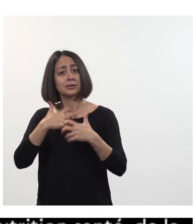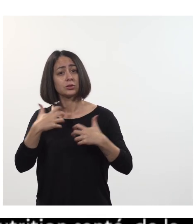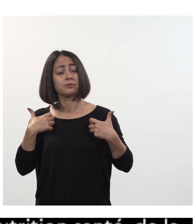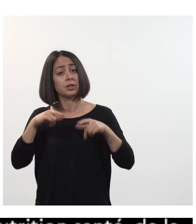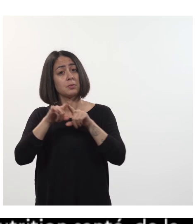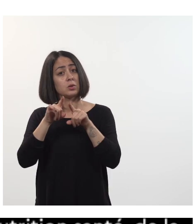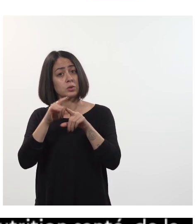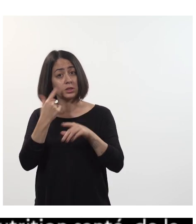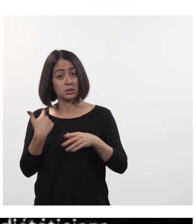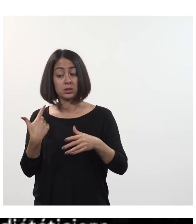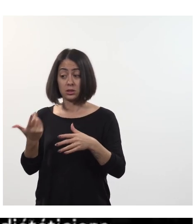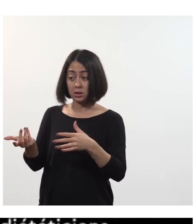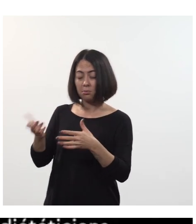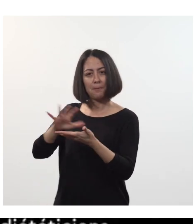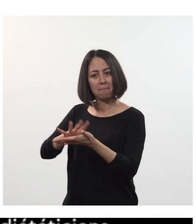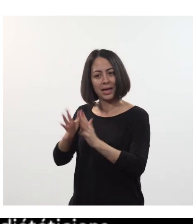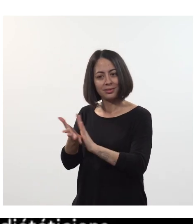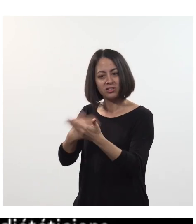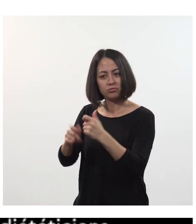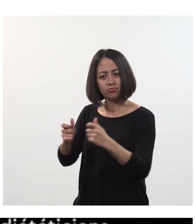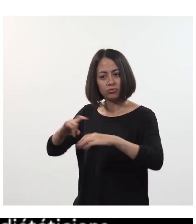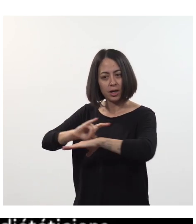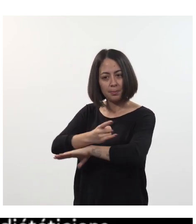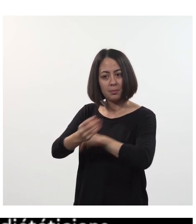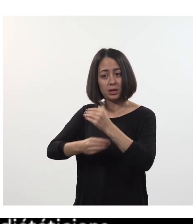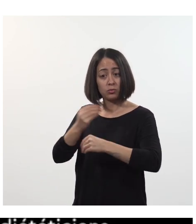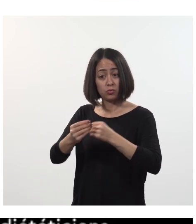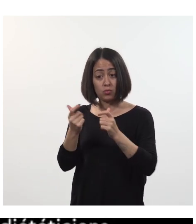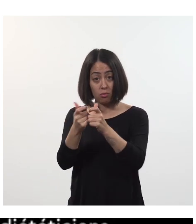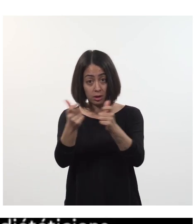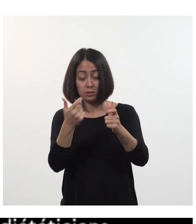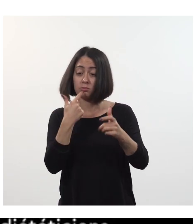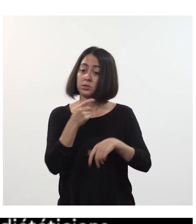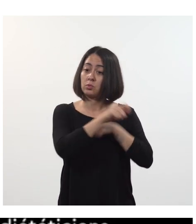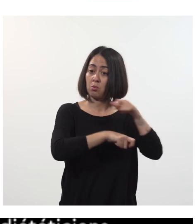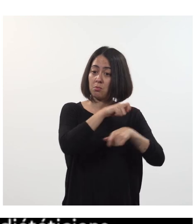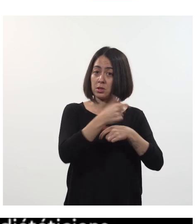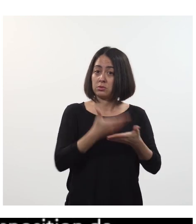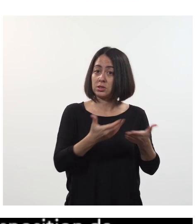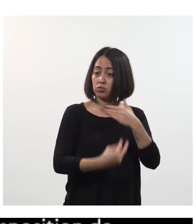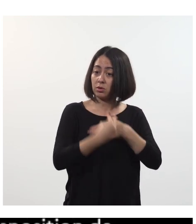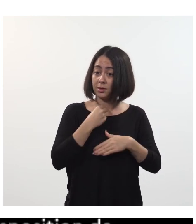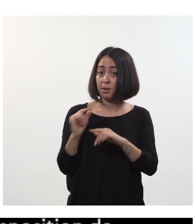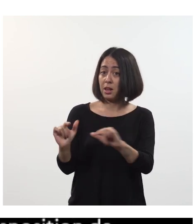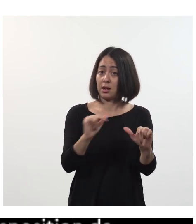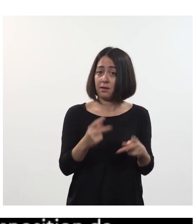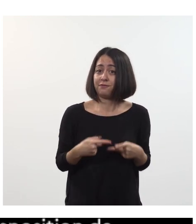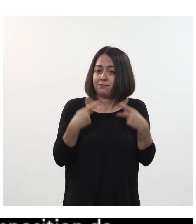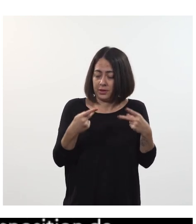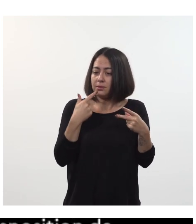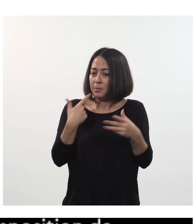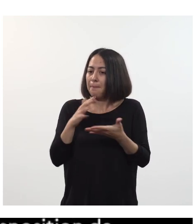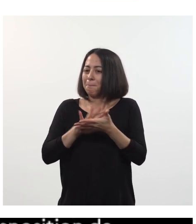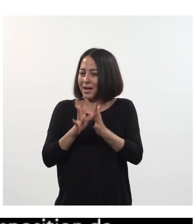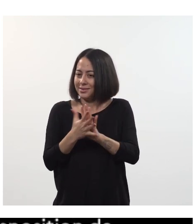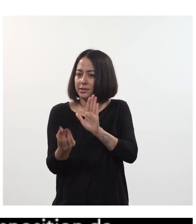en EHPAD et en établissement pour personnes en situation de handicap. Je vous ai remis quelques